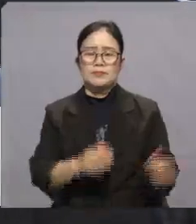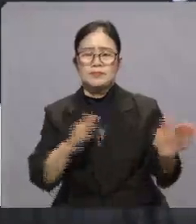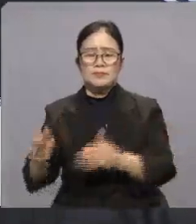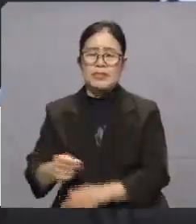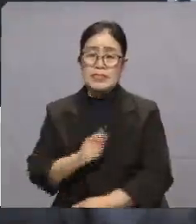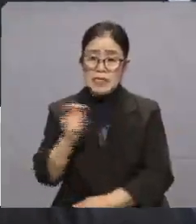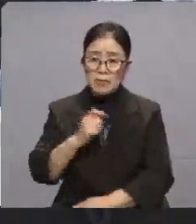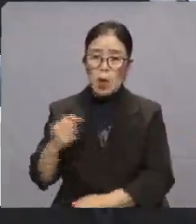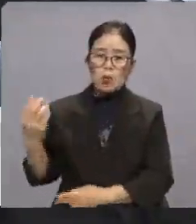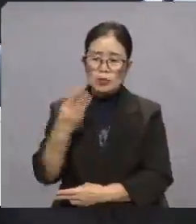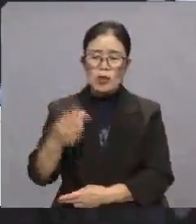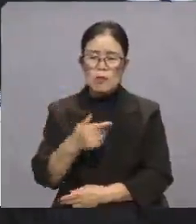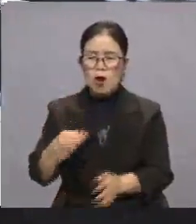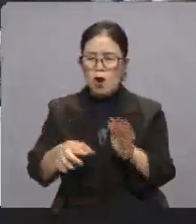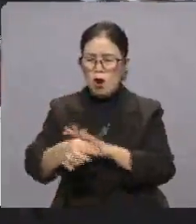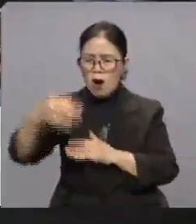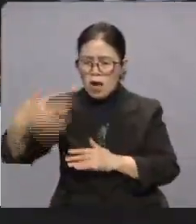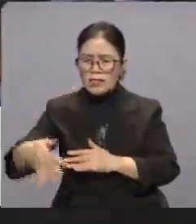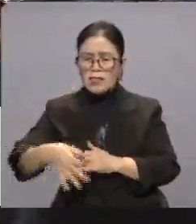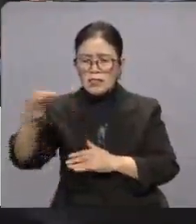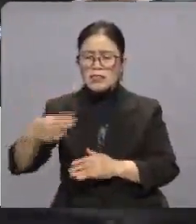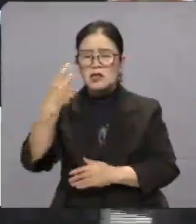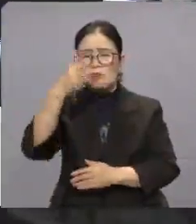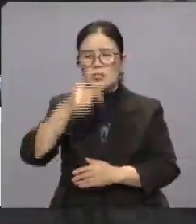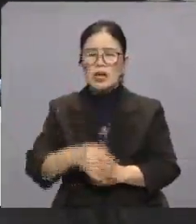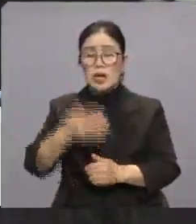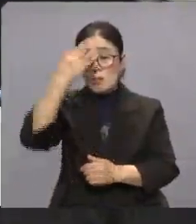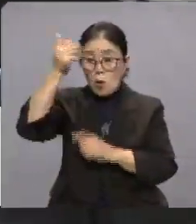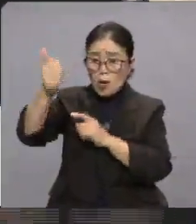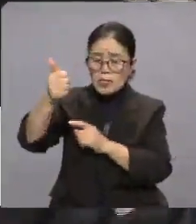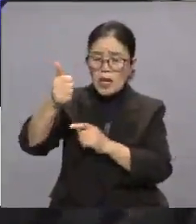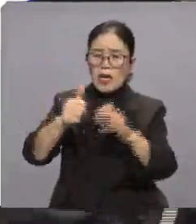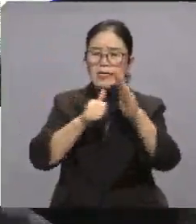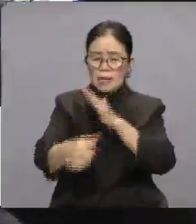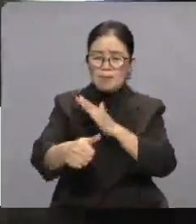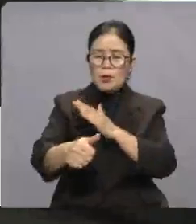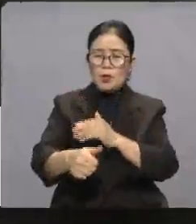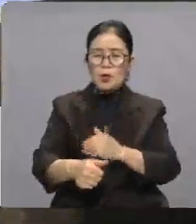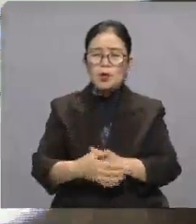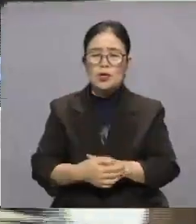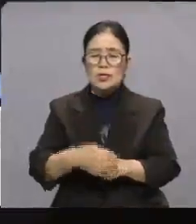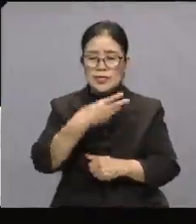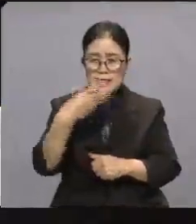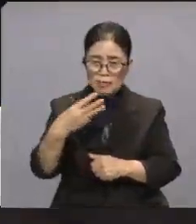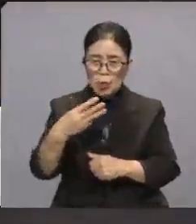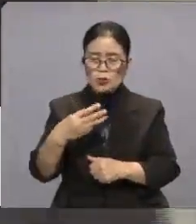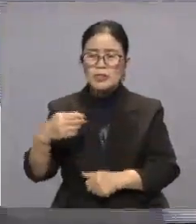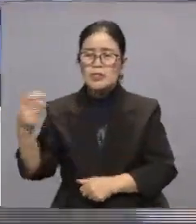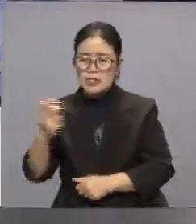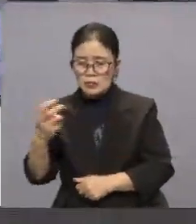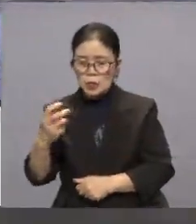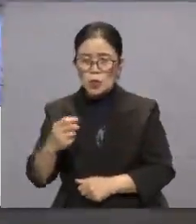티몬과 위메프의 대규모 미정산 사태를 수사한 검찰이 모회사인 0의 구영배 대표와 류광진 티온 대표